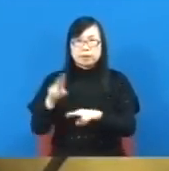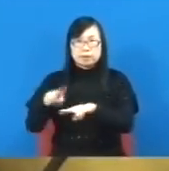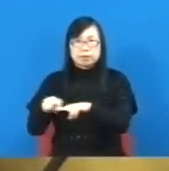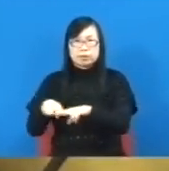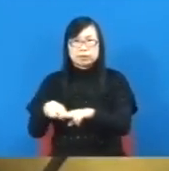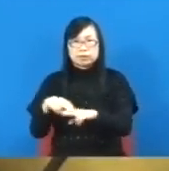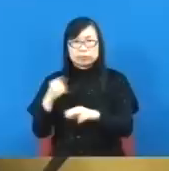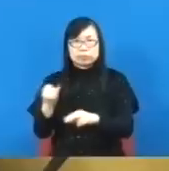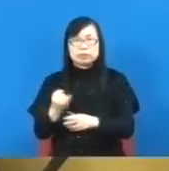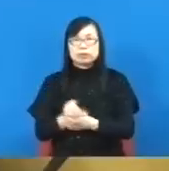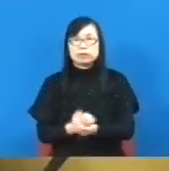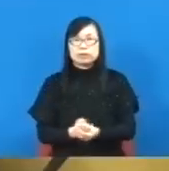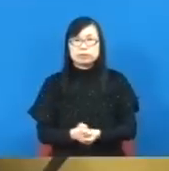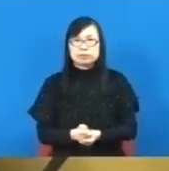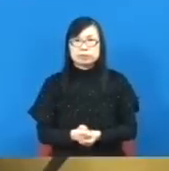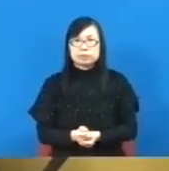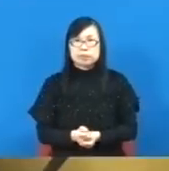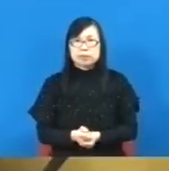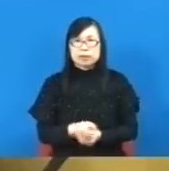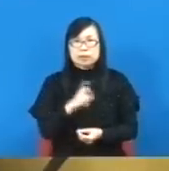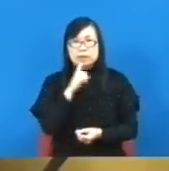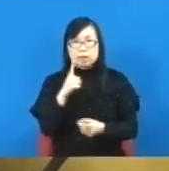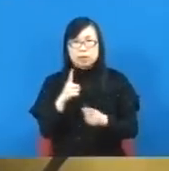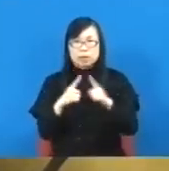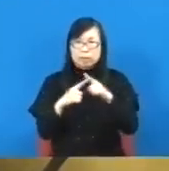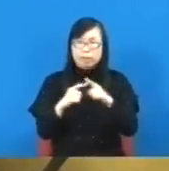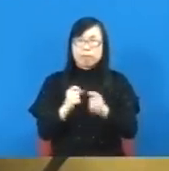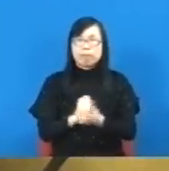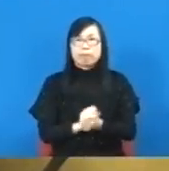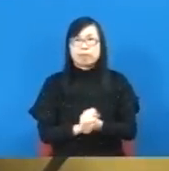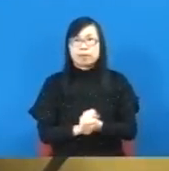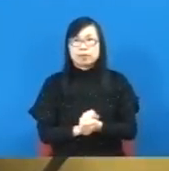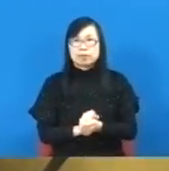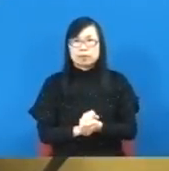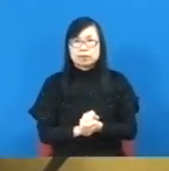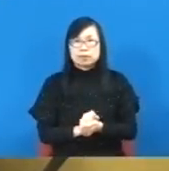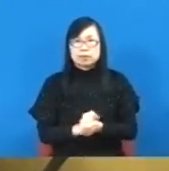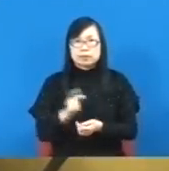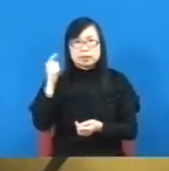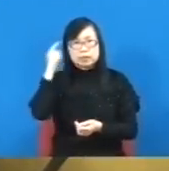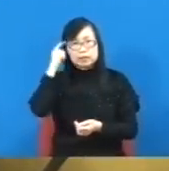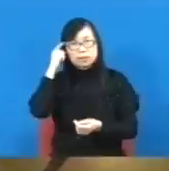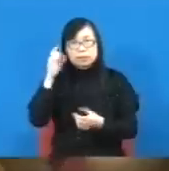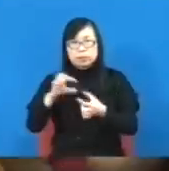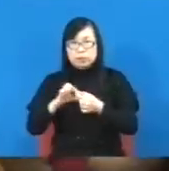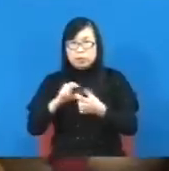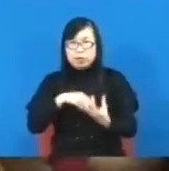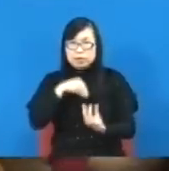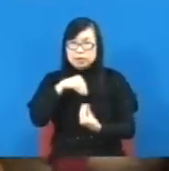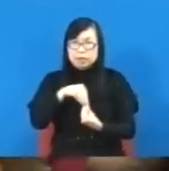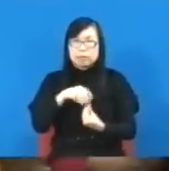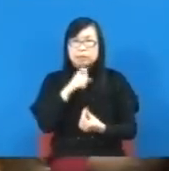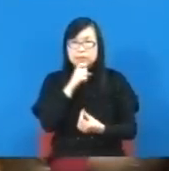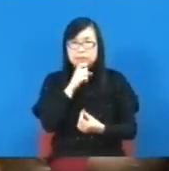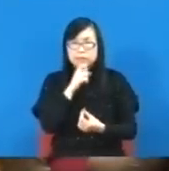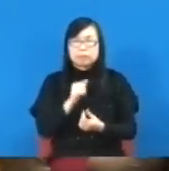喎。 點咧？ 嗱，老實講，有一個人咧係咪熟啲嗰啲就即係你譬如熟啲嗰啲就關心啲㗎，係咪先？熟啲嗰啲有感情啊